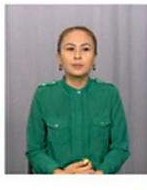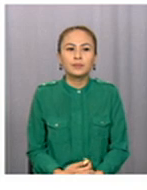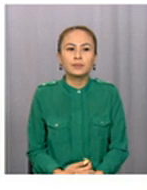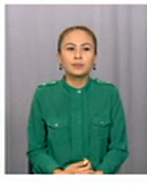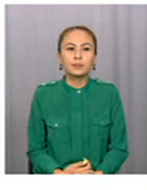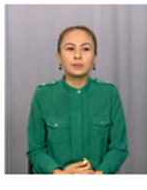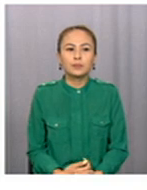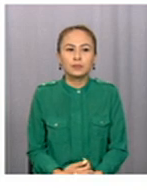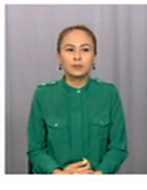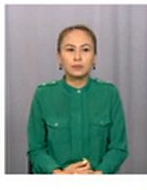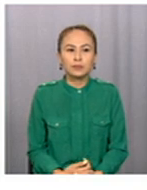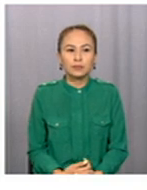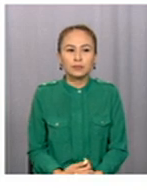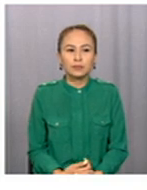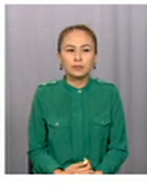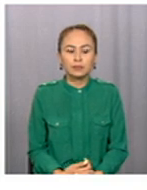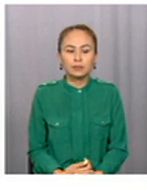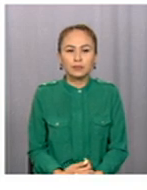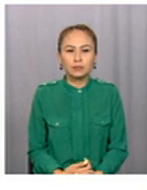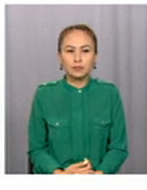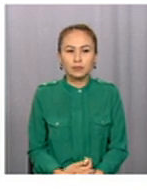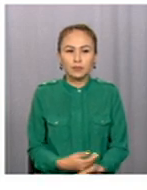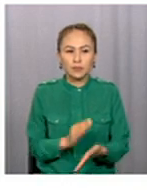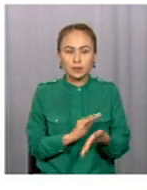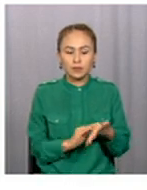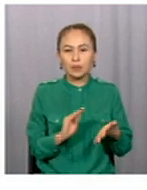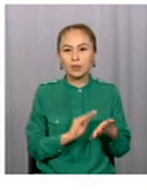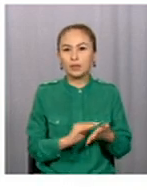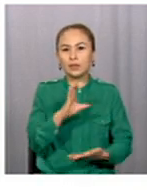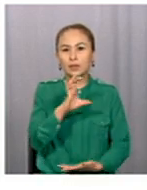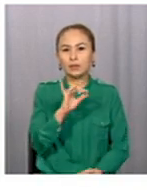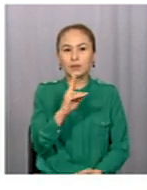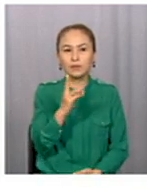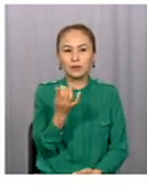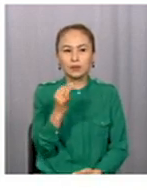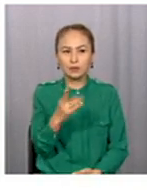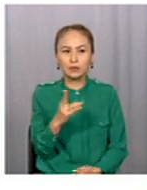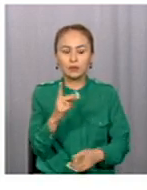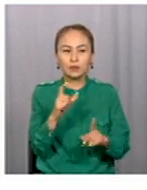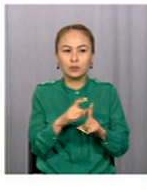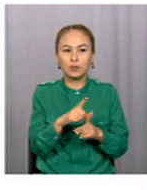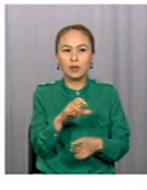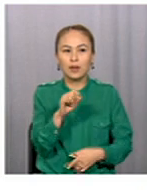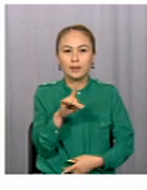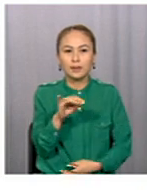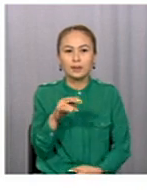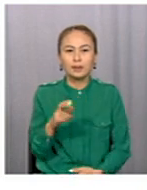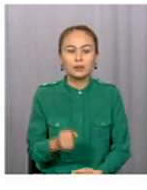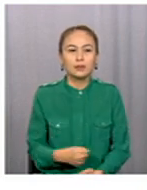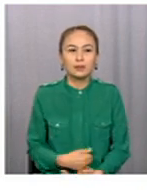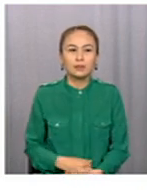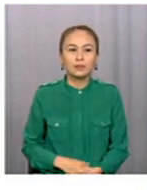дополнение. Ребята, пожалуйста, составьте синквейн к слову «азиада».